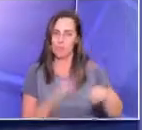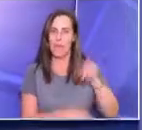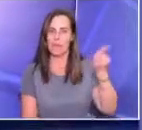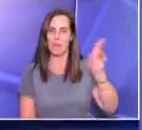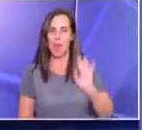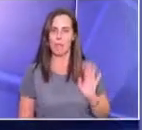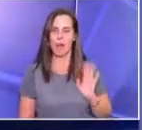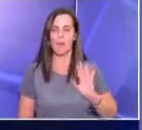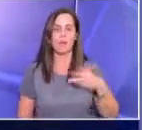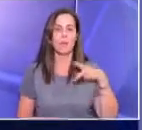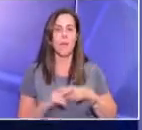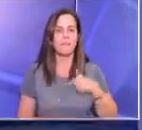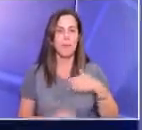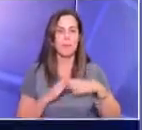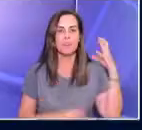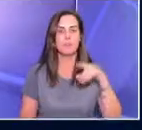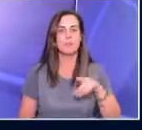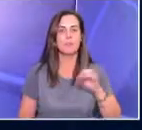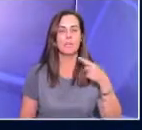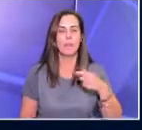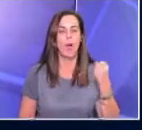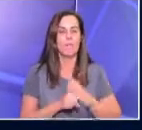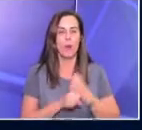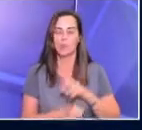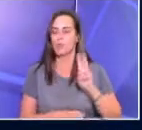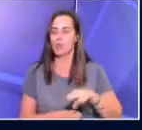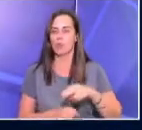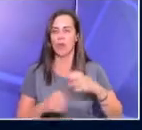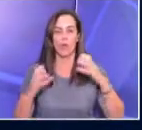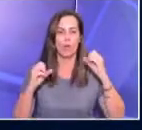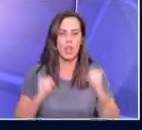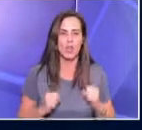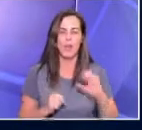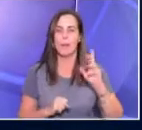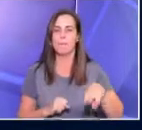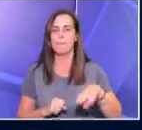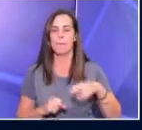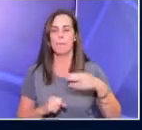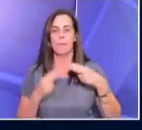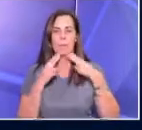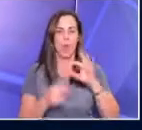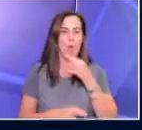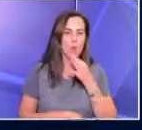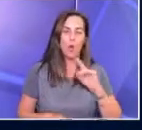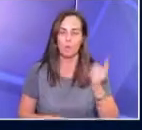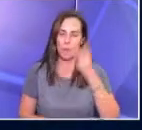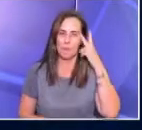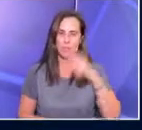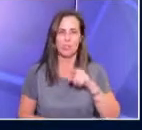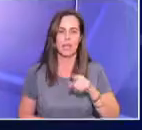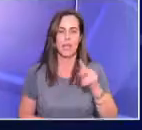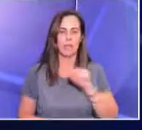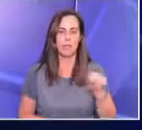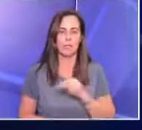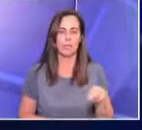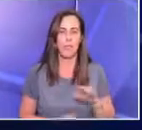לטפל בה. מה שמטריד את העיר בית שמש, זה אם תהיה פה תעסוקה, ואם יהיו פה תשתיות, ואם יהיה פה מענה לנוער, וכולם מבינים שאלה